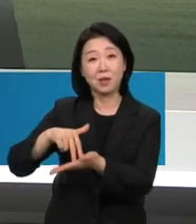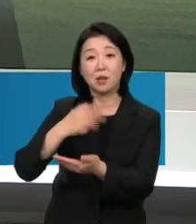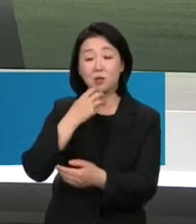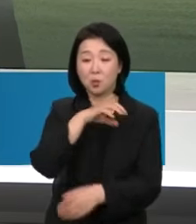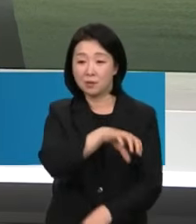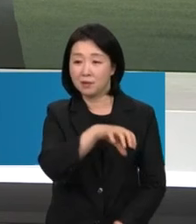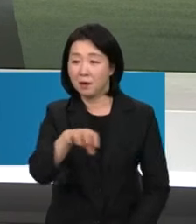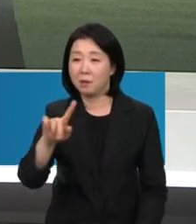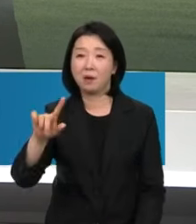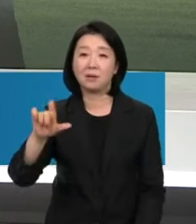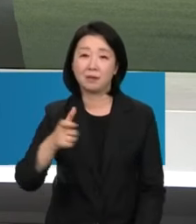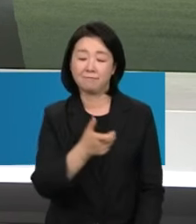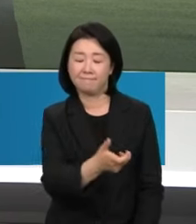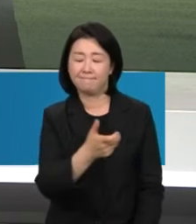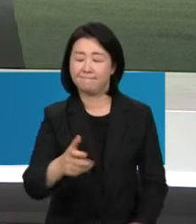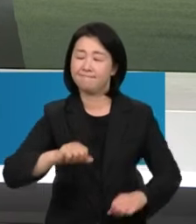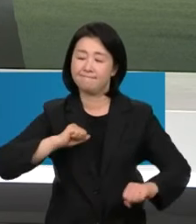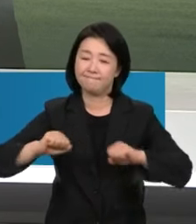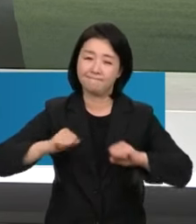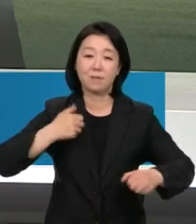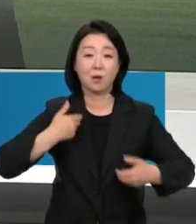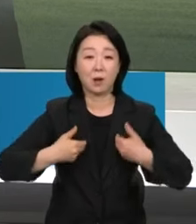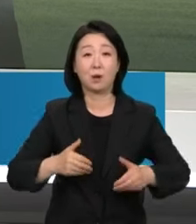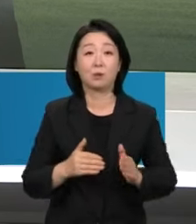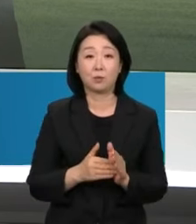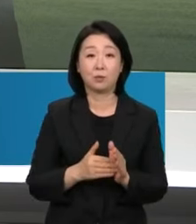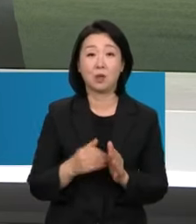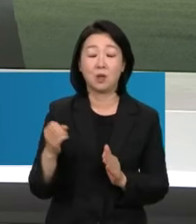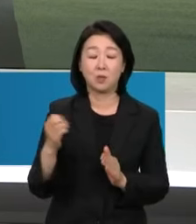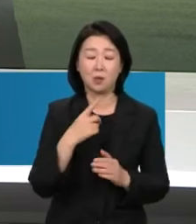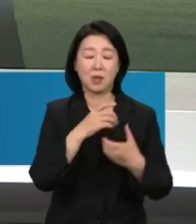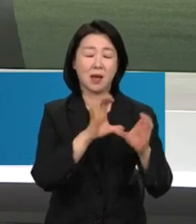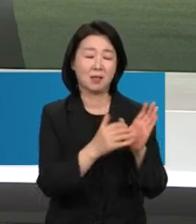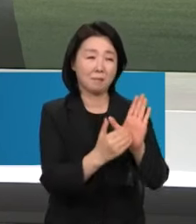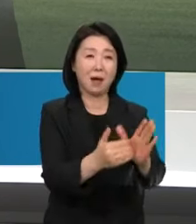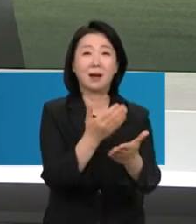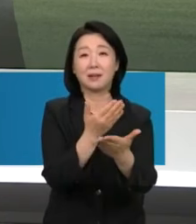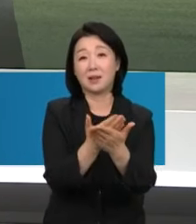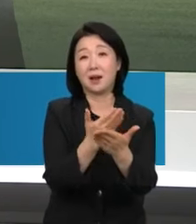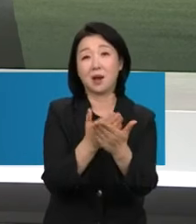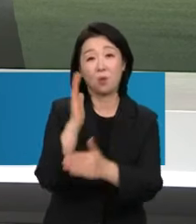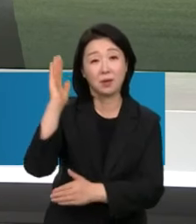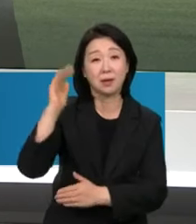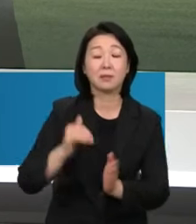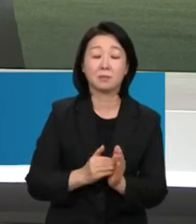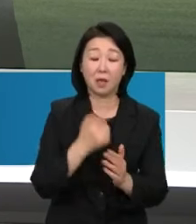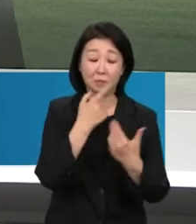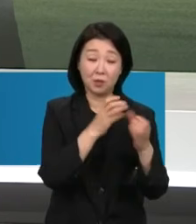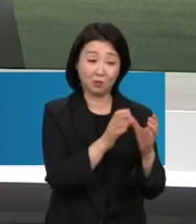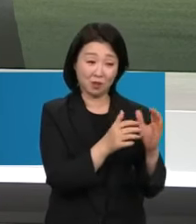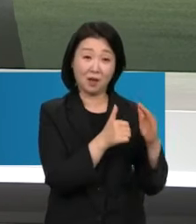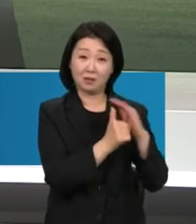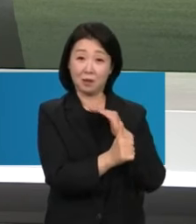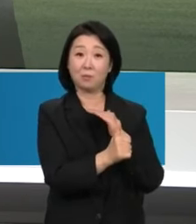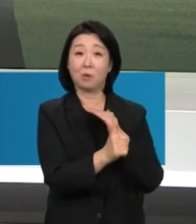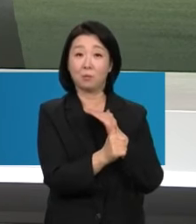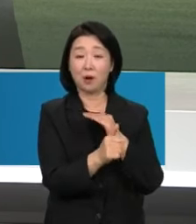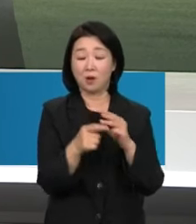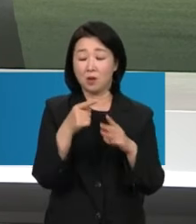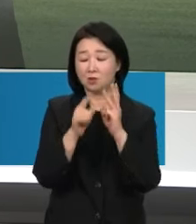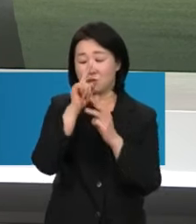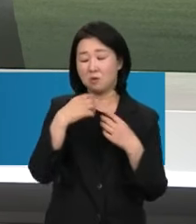지역 15군데를 쉼없이 돌며 거대 야당을 견제해달라고, 민주당 이재명 대표는 윤석열 정권이